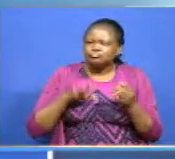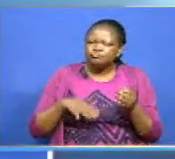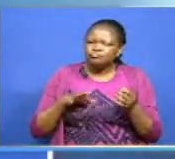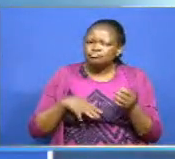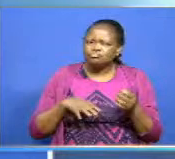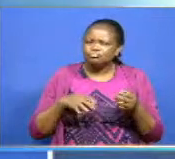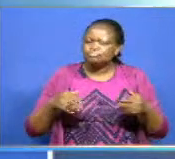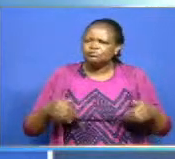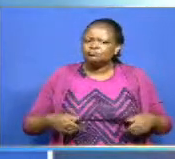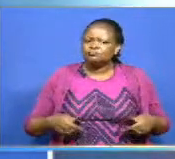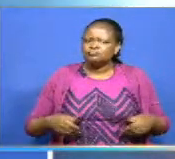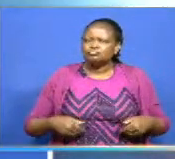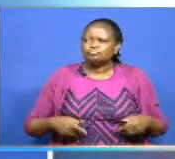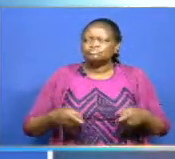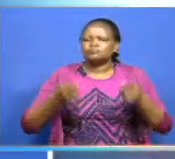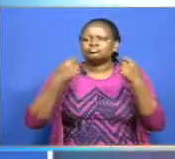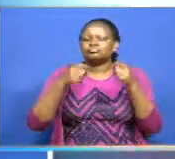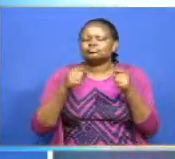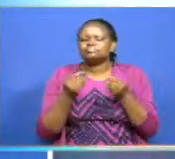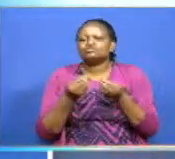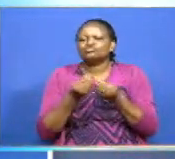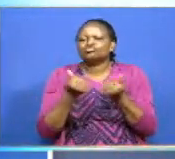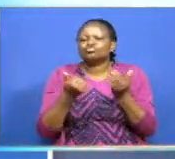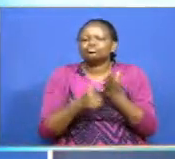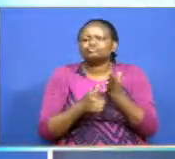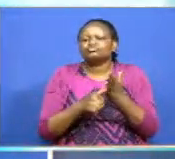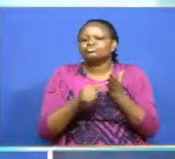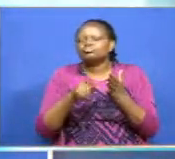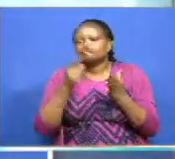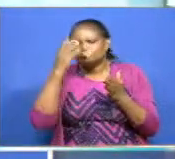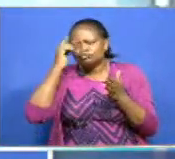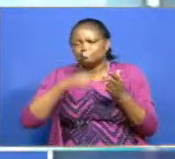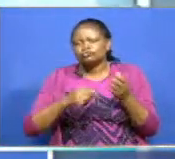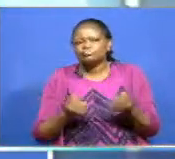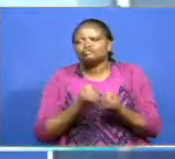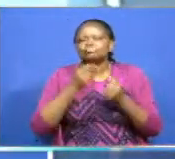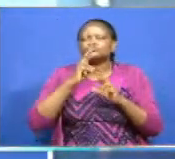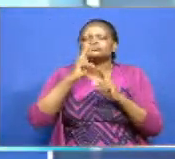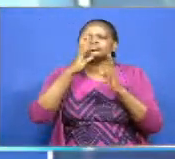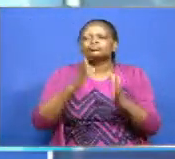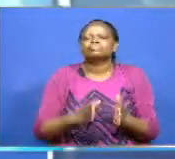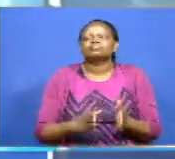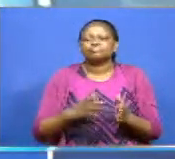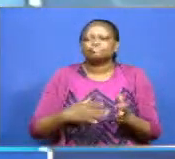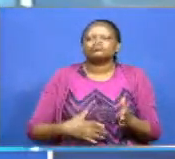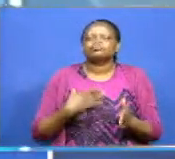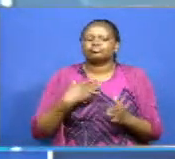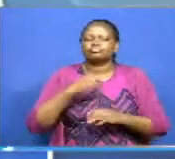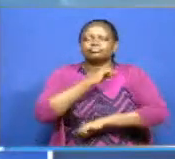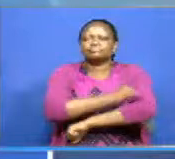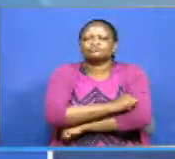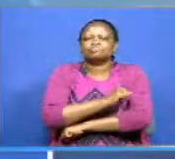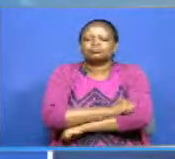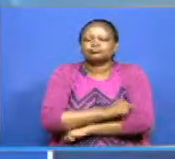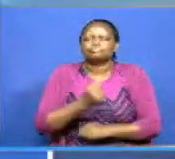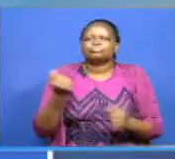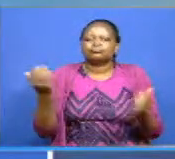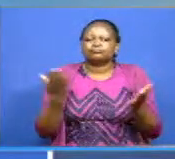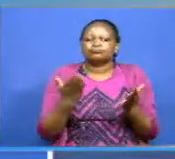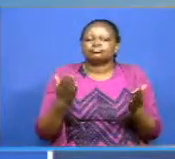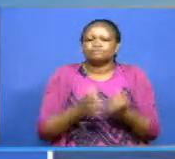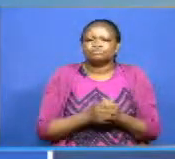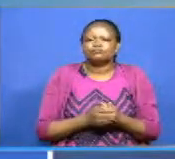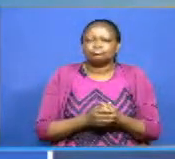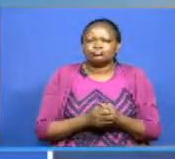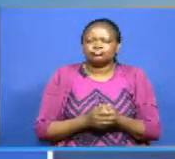chipukizi katika juhudi za kutanzua kitendawili hiki? Ripota wetu Caroline Kamau alizuru shule ya upili ya wasichana ya Seren